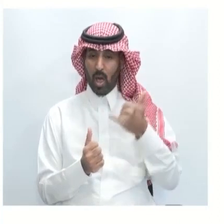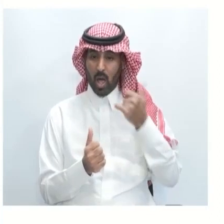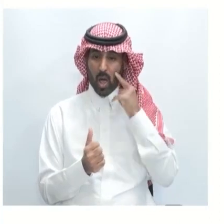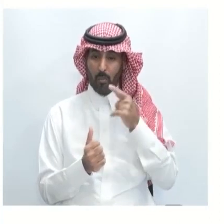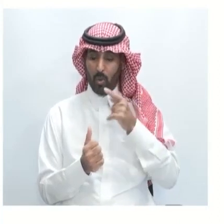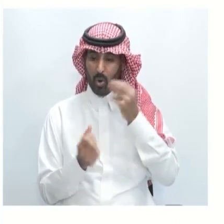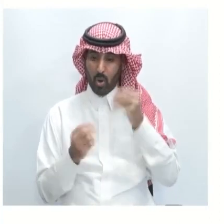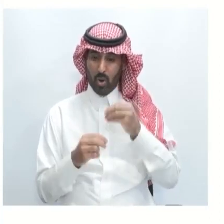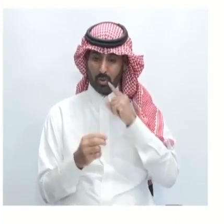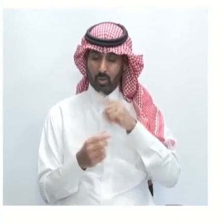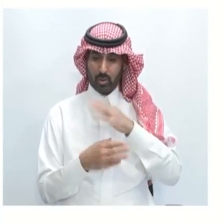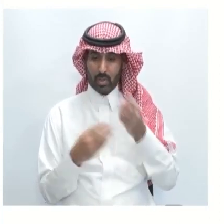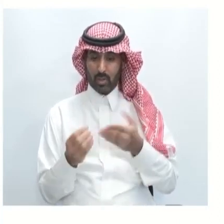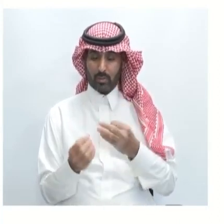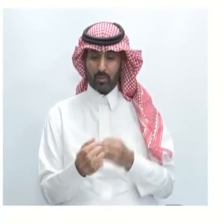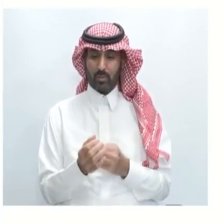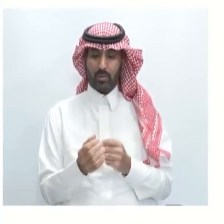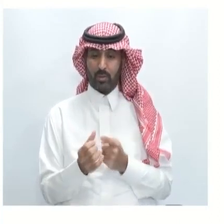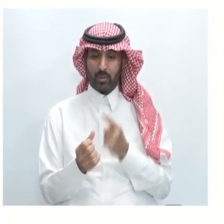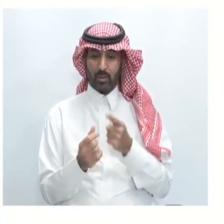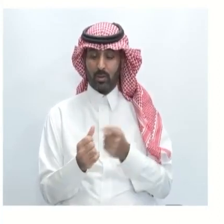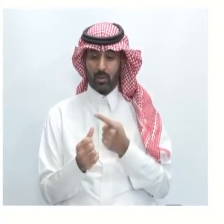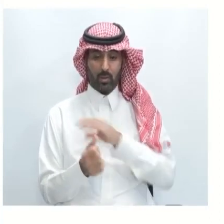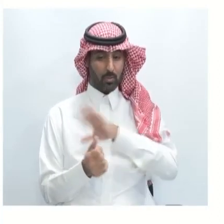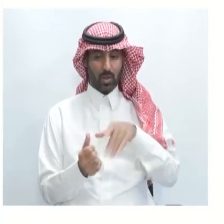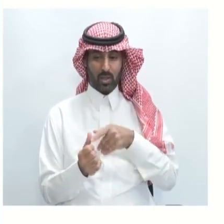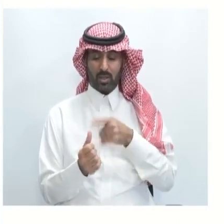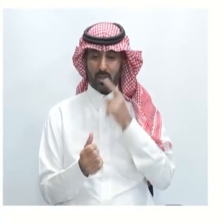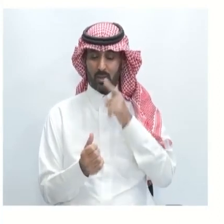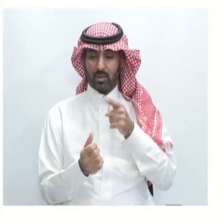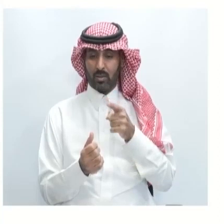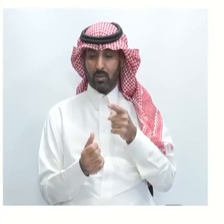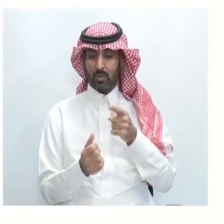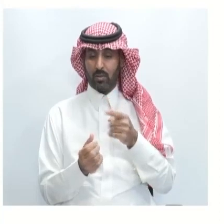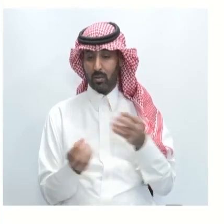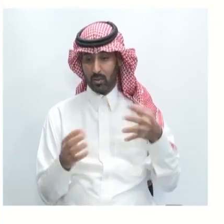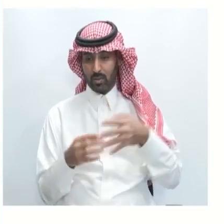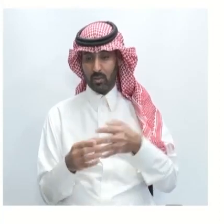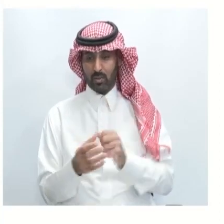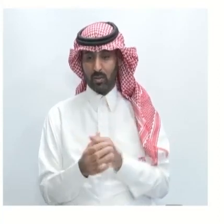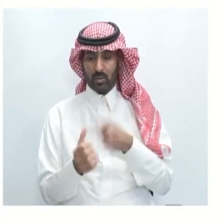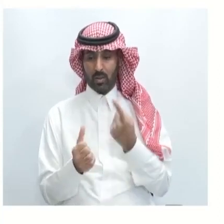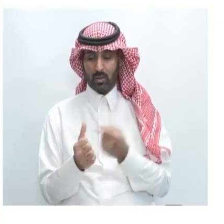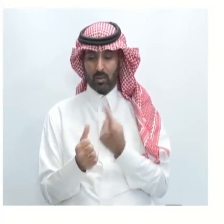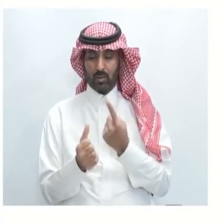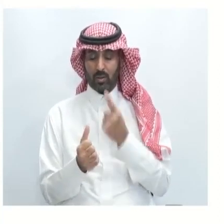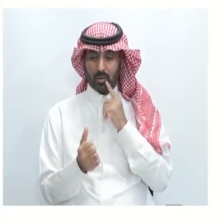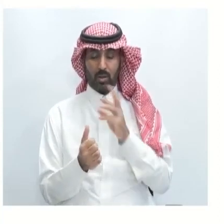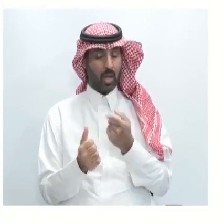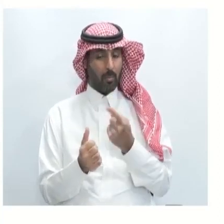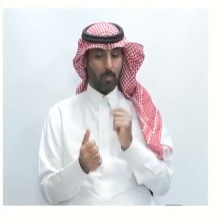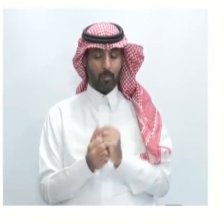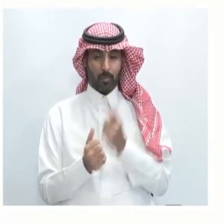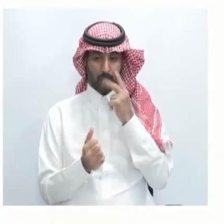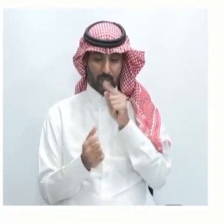والاكثر استعمالا حتى ان بقيه الاشكال تعود اليهم للقياس كم شكل